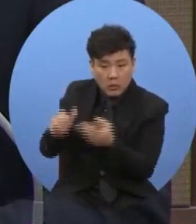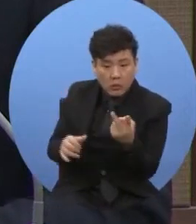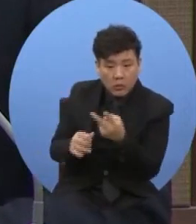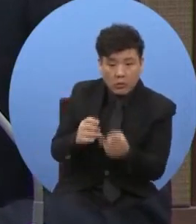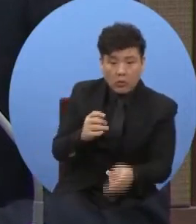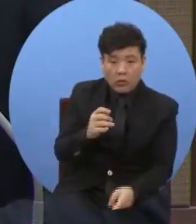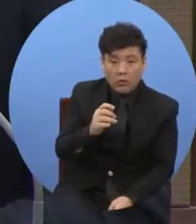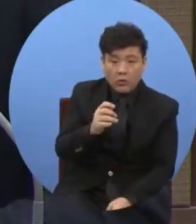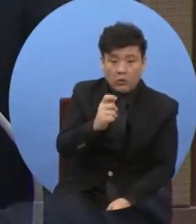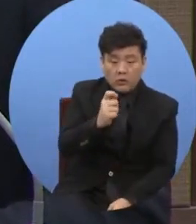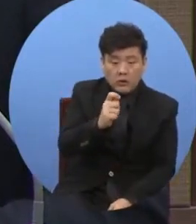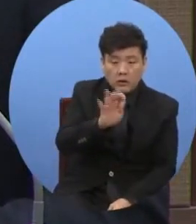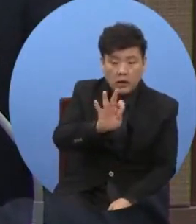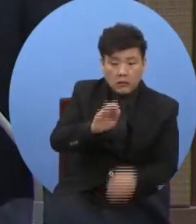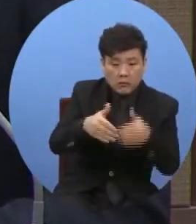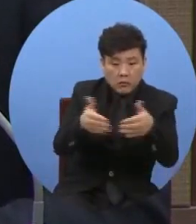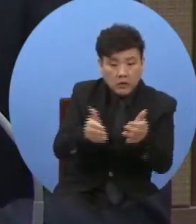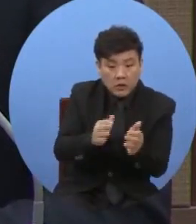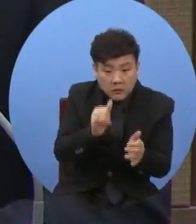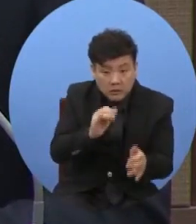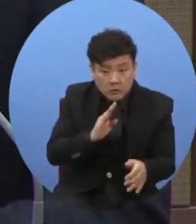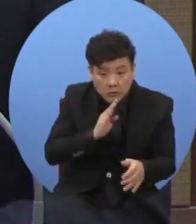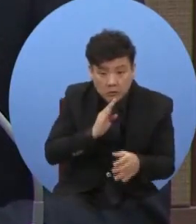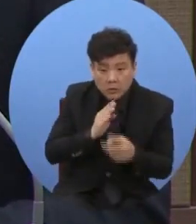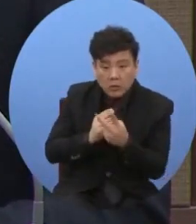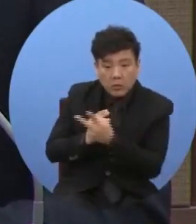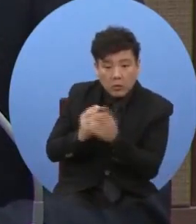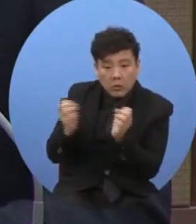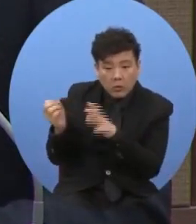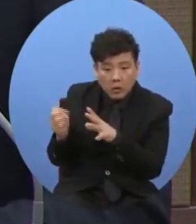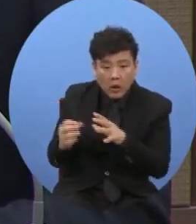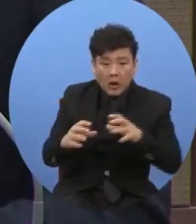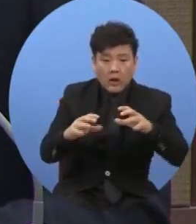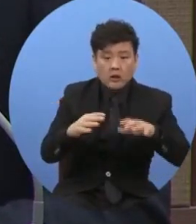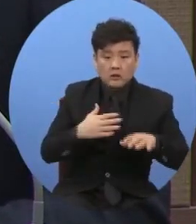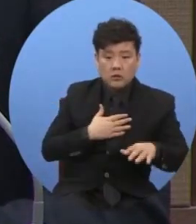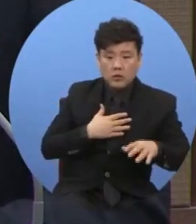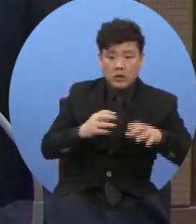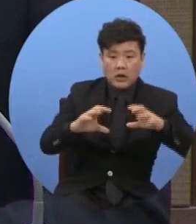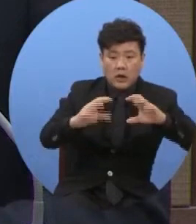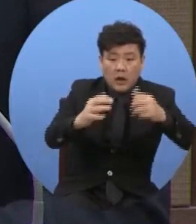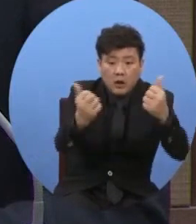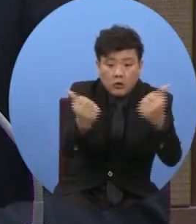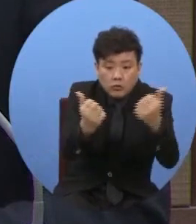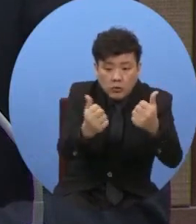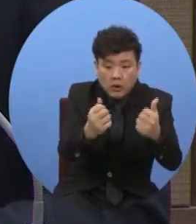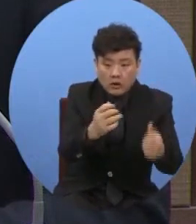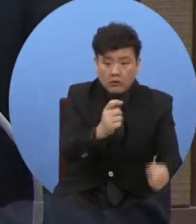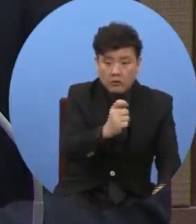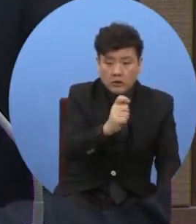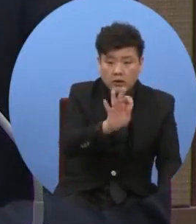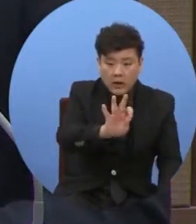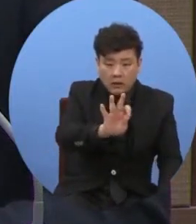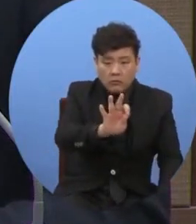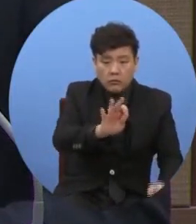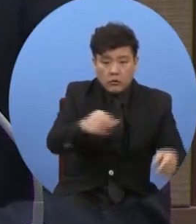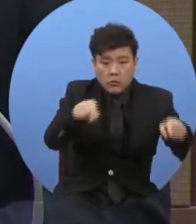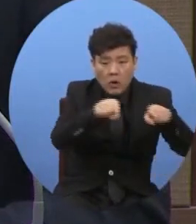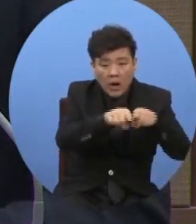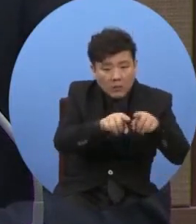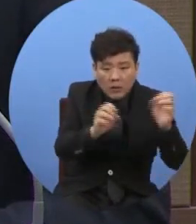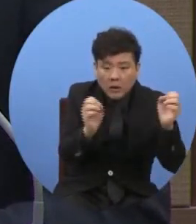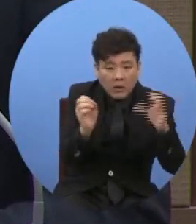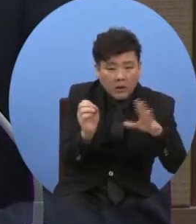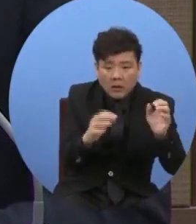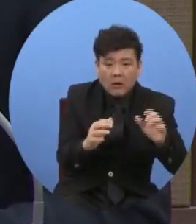유기적 소통이 되나요? 지금 국회 쪽하고는 저희가 직접 그 TF팀을 공동으로 운영하고 있지는 않습니다. 그래도 뭐 서로